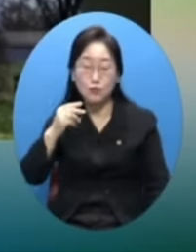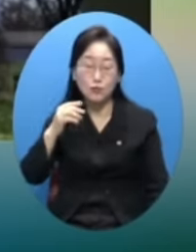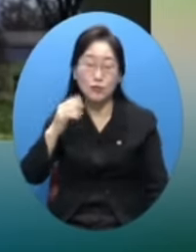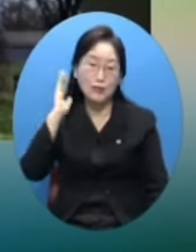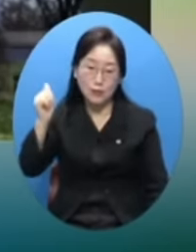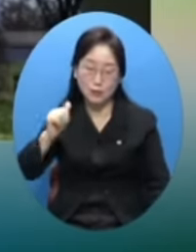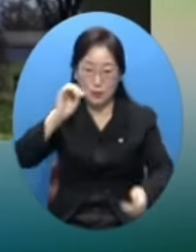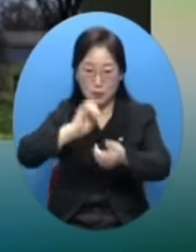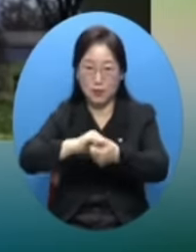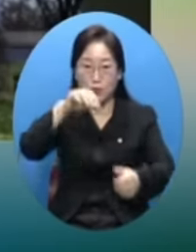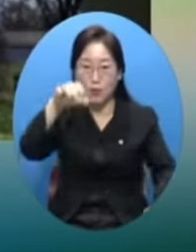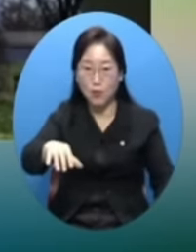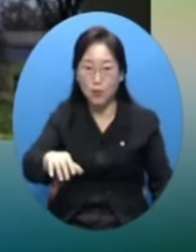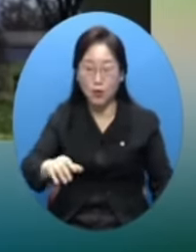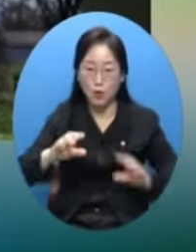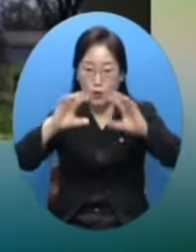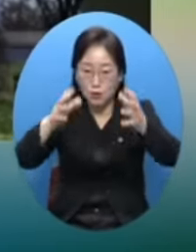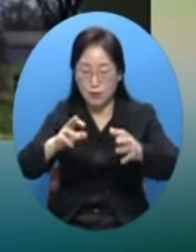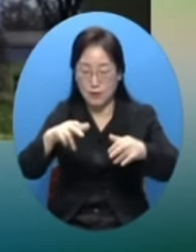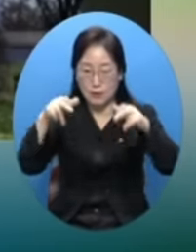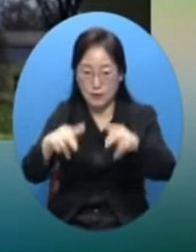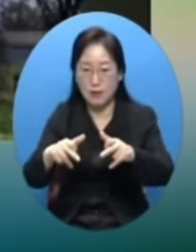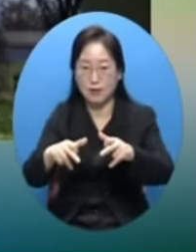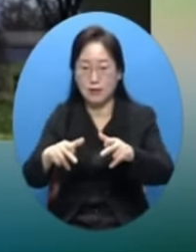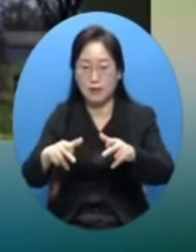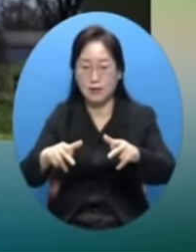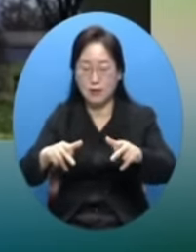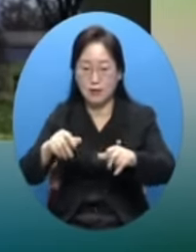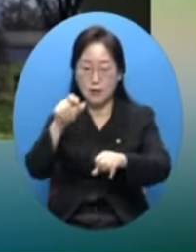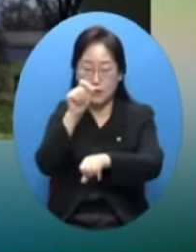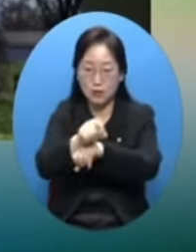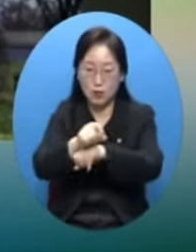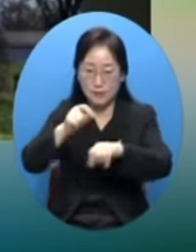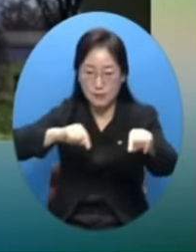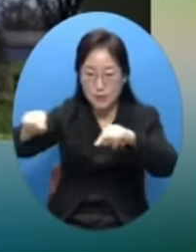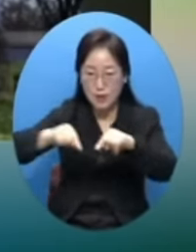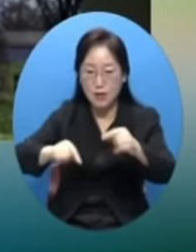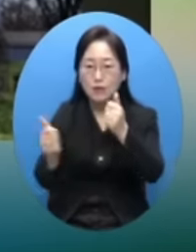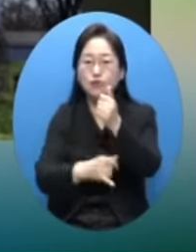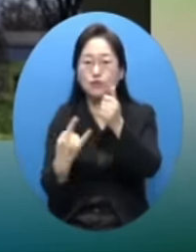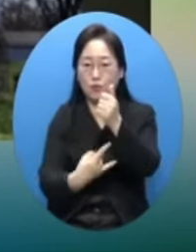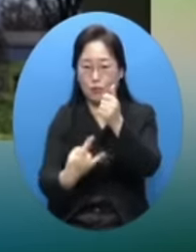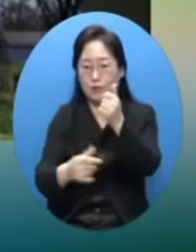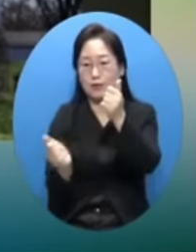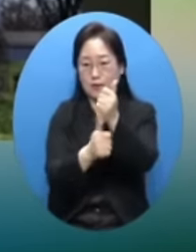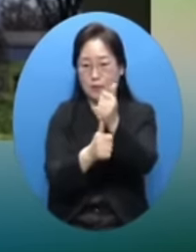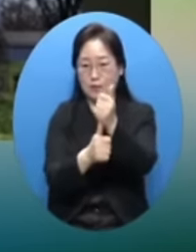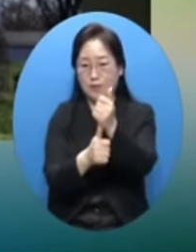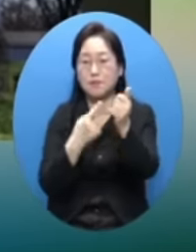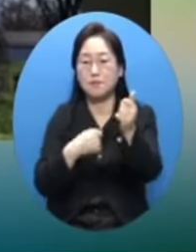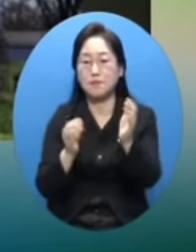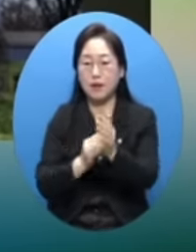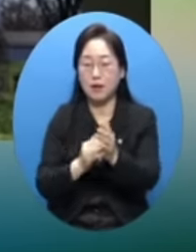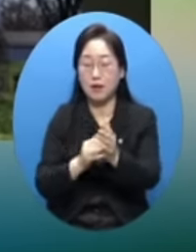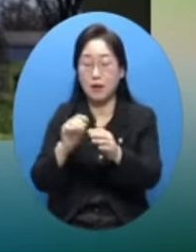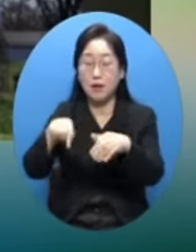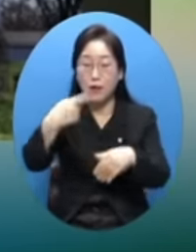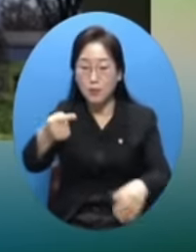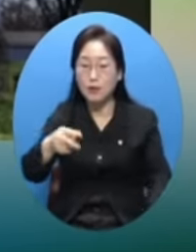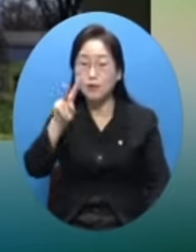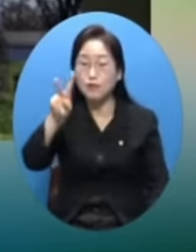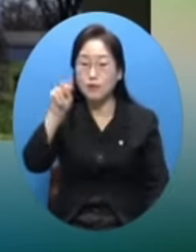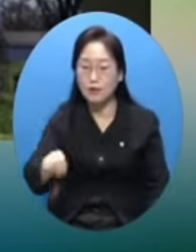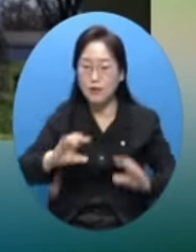국가장애위원회 정책 차관보를 지내면서 유또 지내고 난 후에 UN 세계